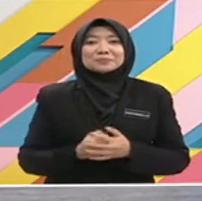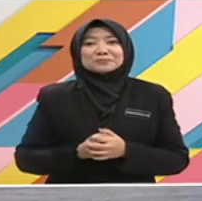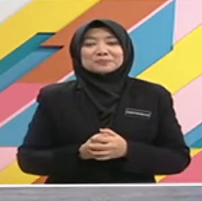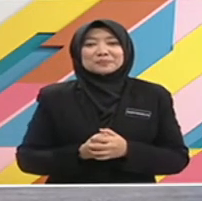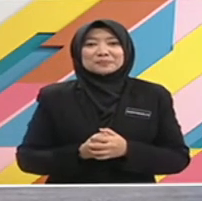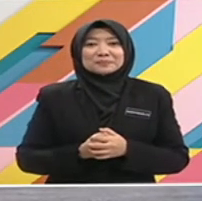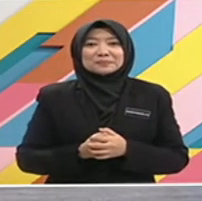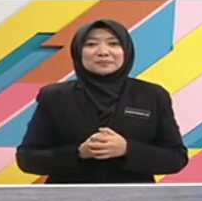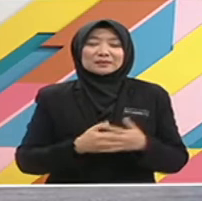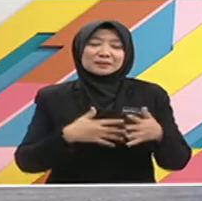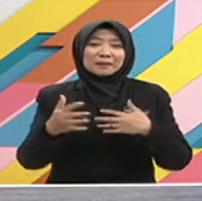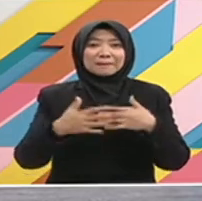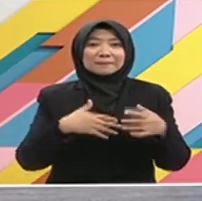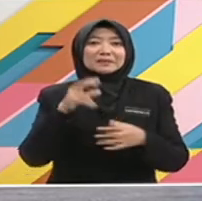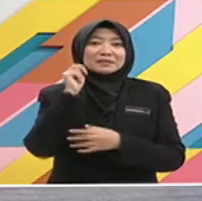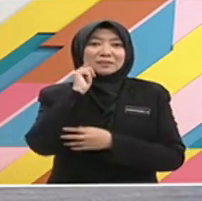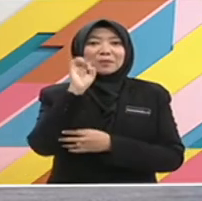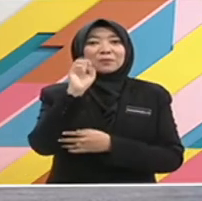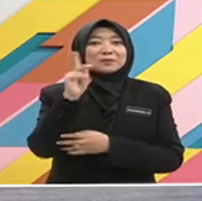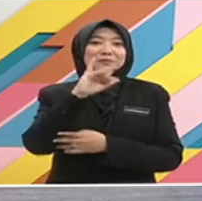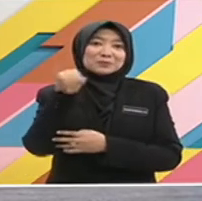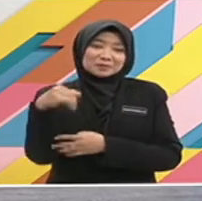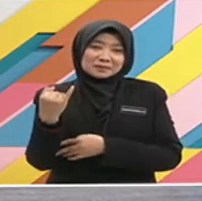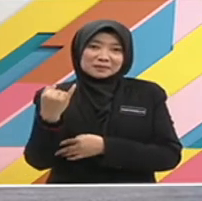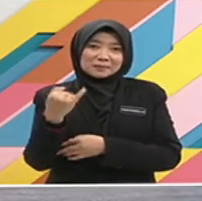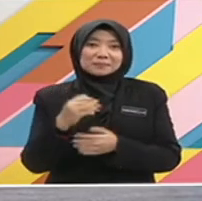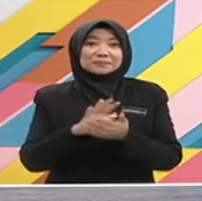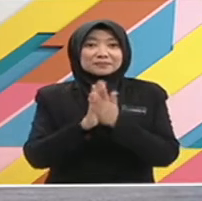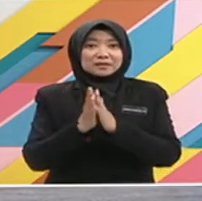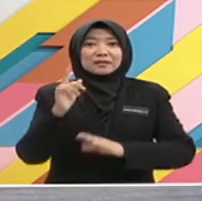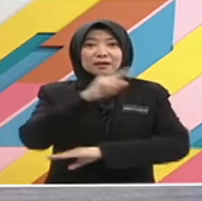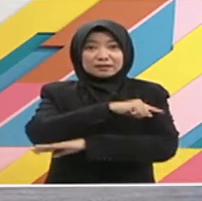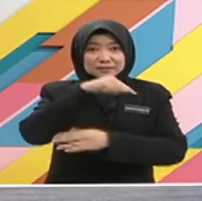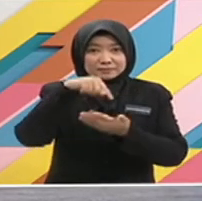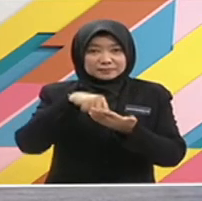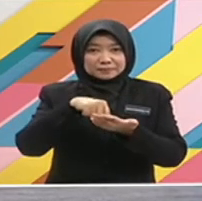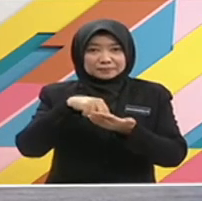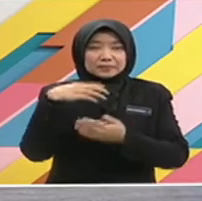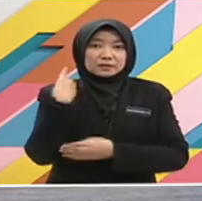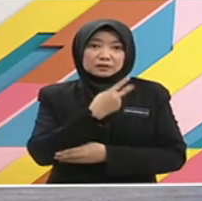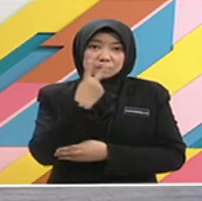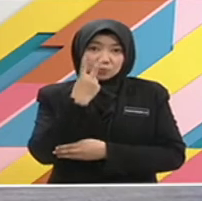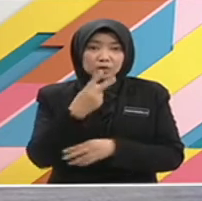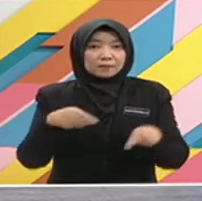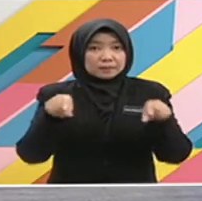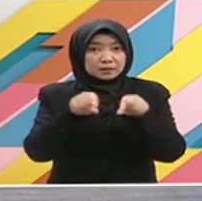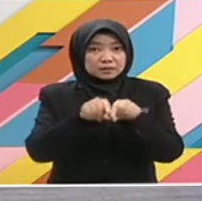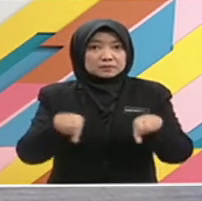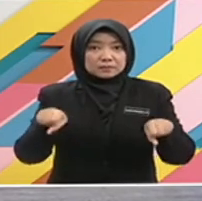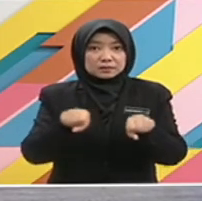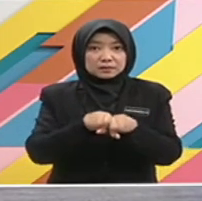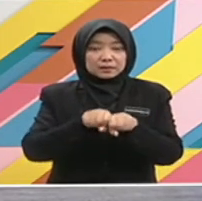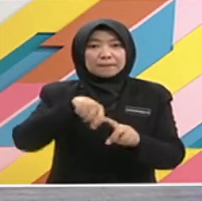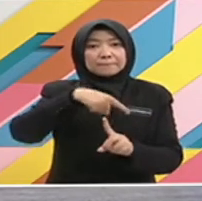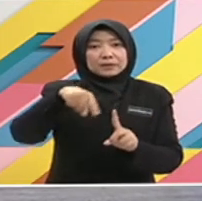sekarang ni tak apalah, Nisa pun okey juga kan. Jadi hari ni bila kita tengok imbangan simetri tu, bila kita tengok cermin